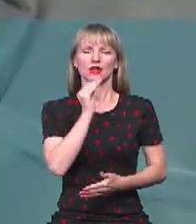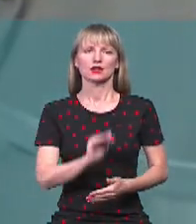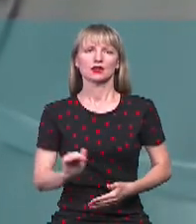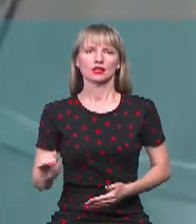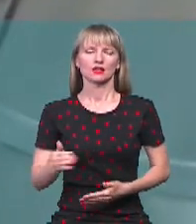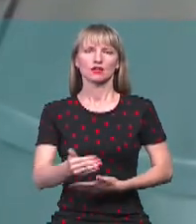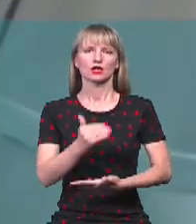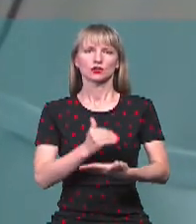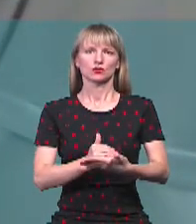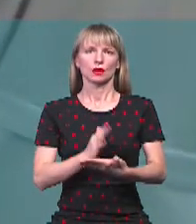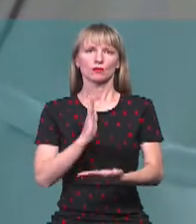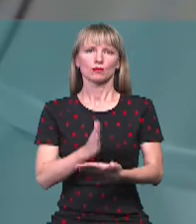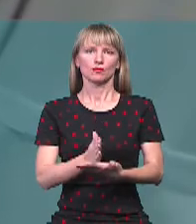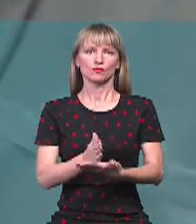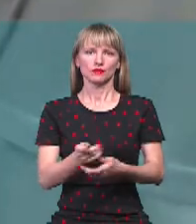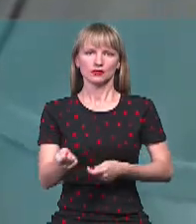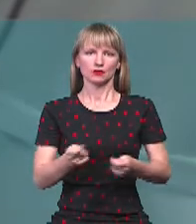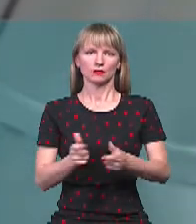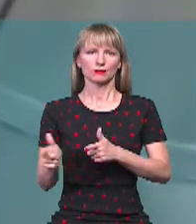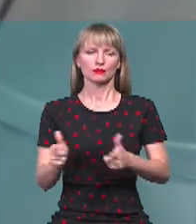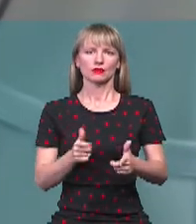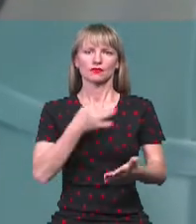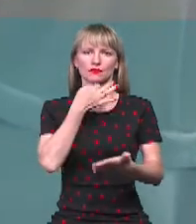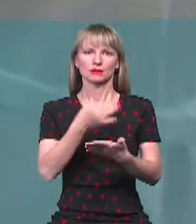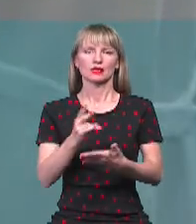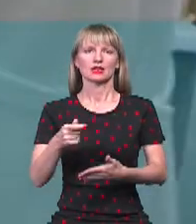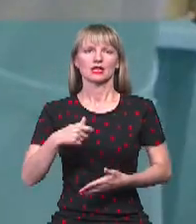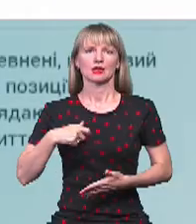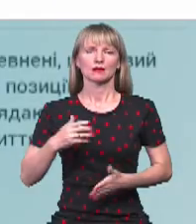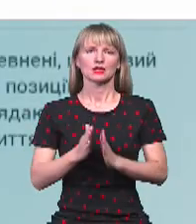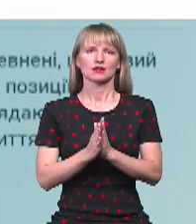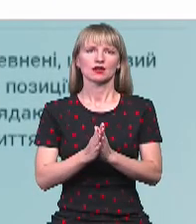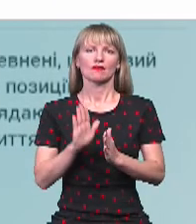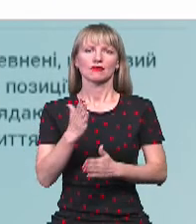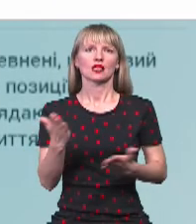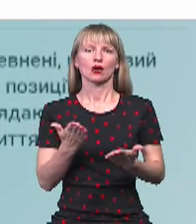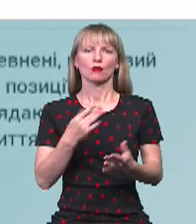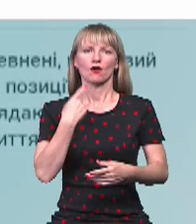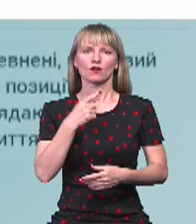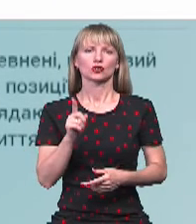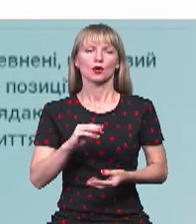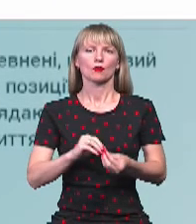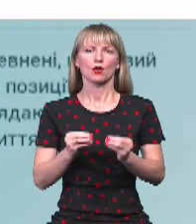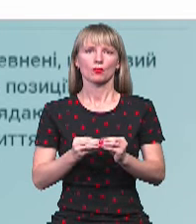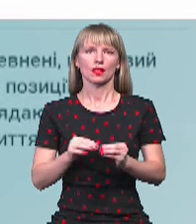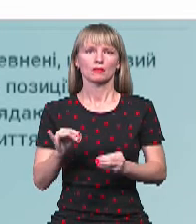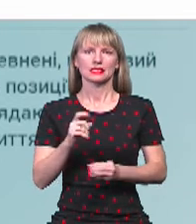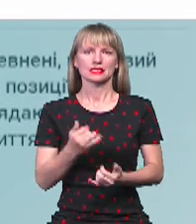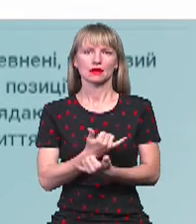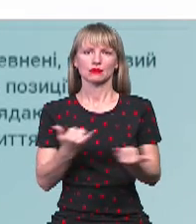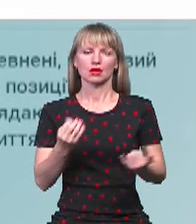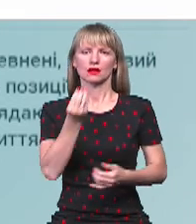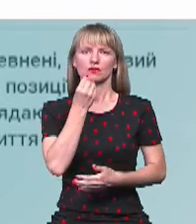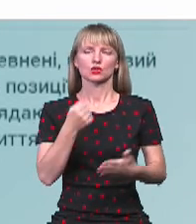В результаті профільний департамент підготував відповідь на депутатське звернення, в якому говорилось, що проблем із забезпеченням